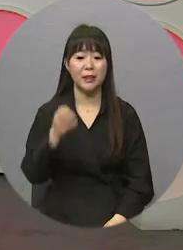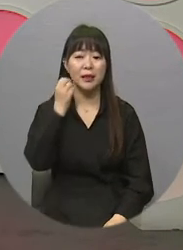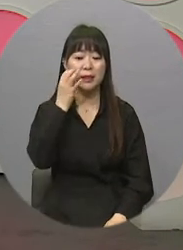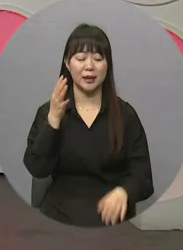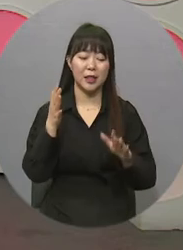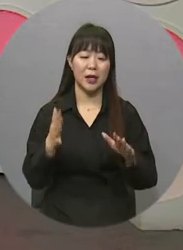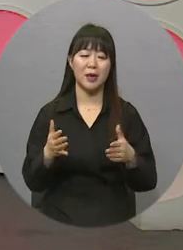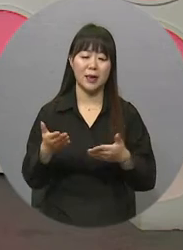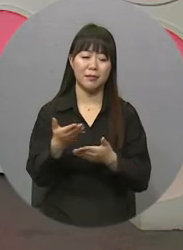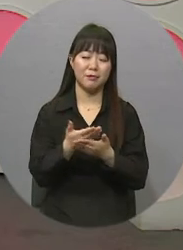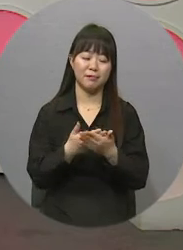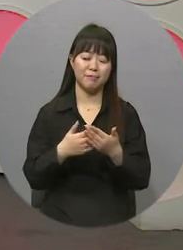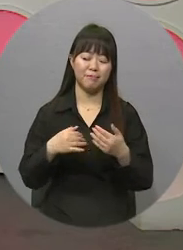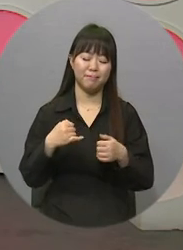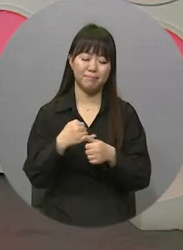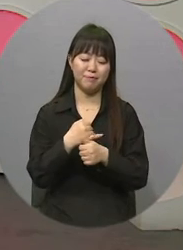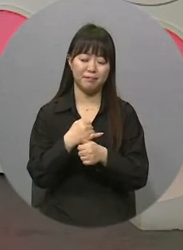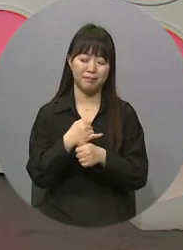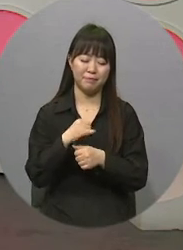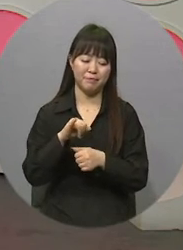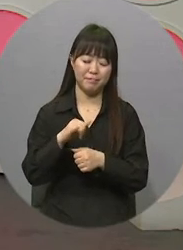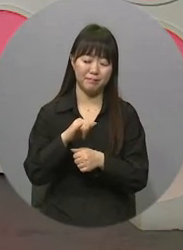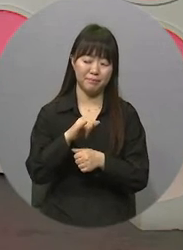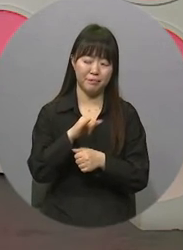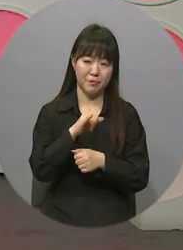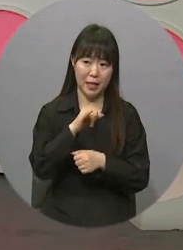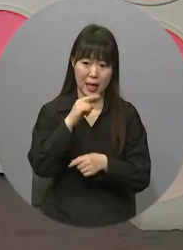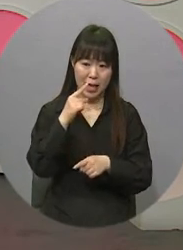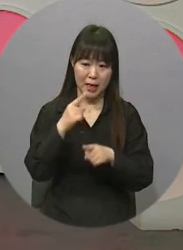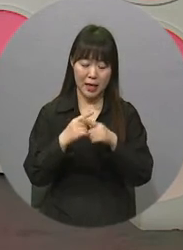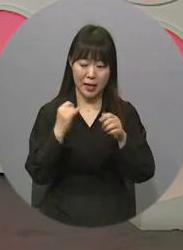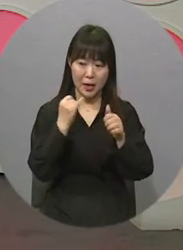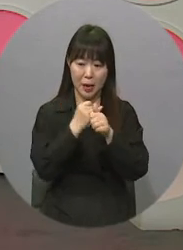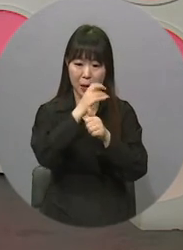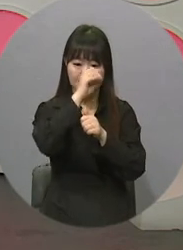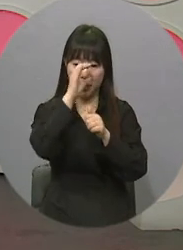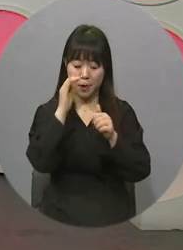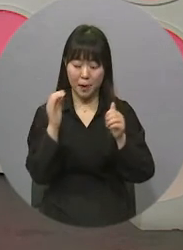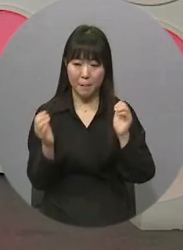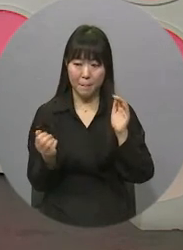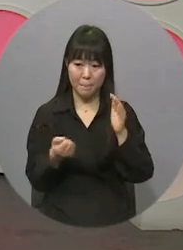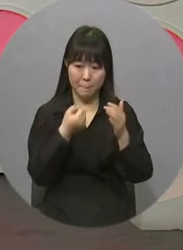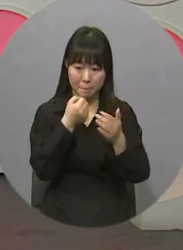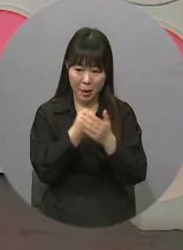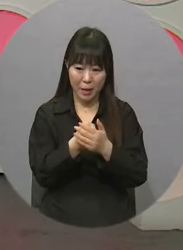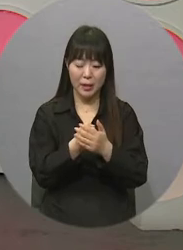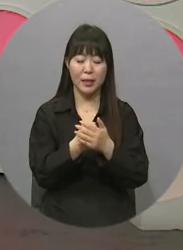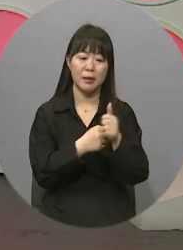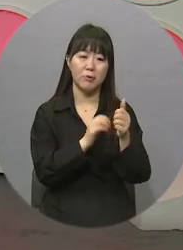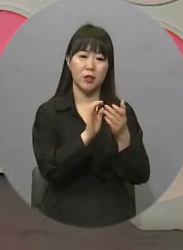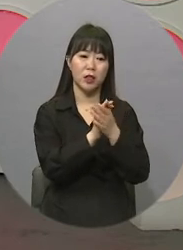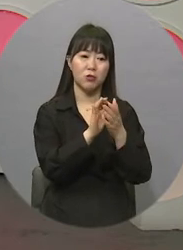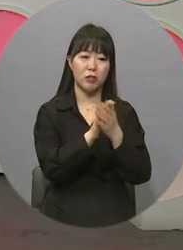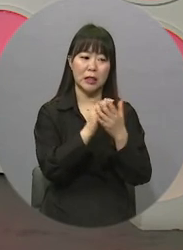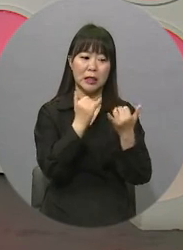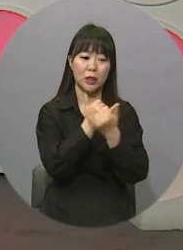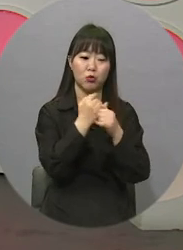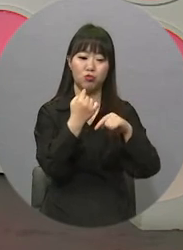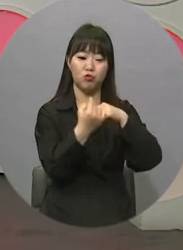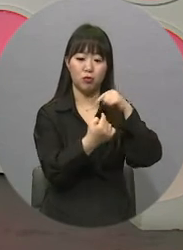4개월 연애를 끝으로 결혼을 하기로 한 남자친구는 친척이 운영하는 숙박업을 맡을